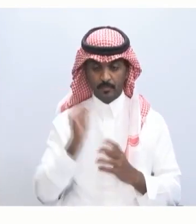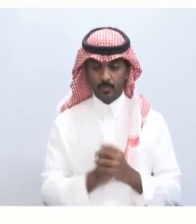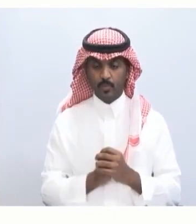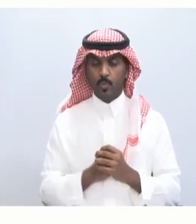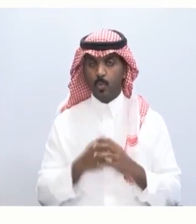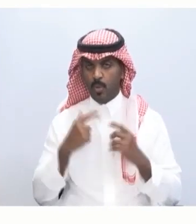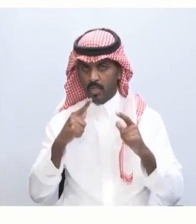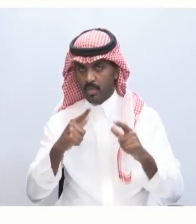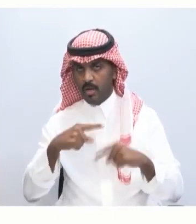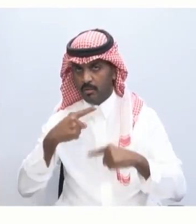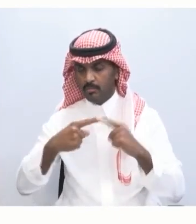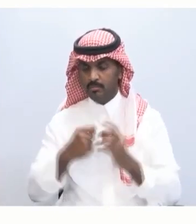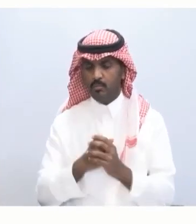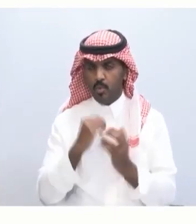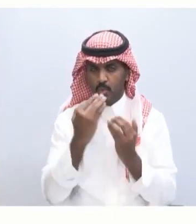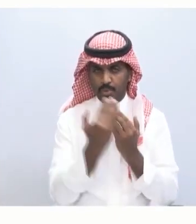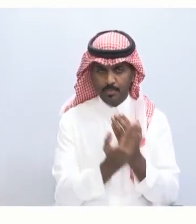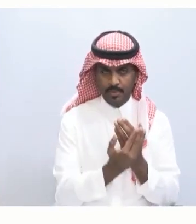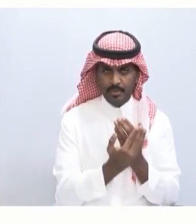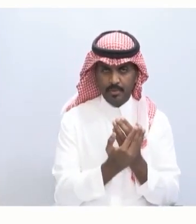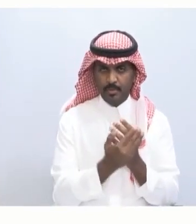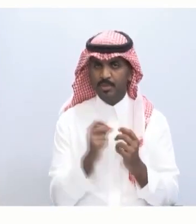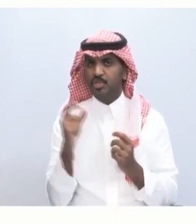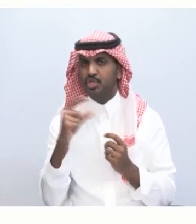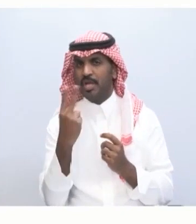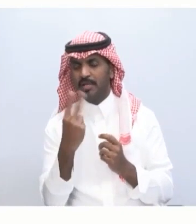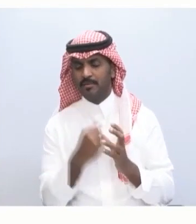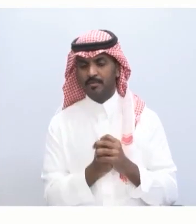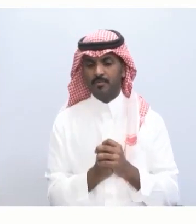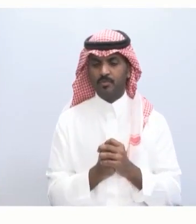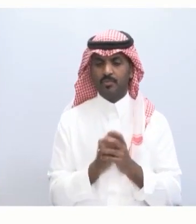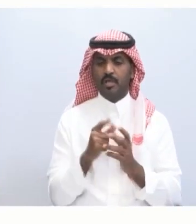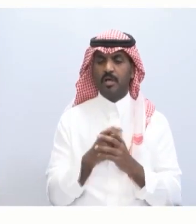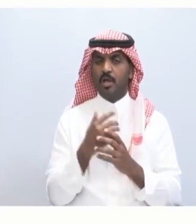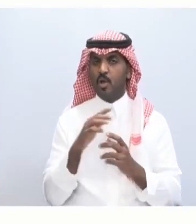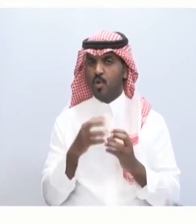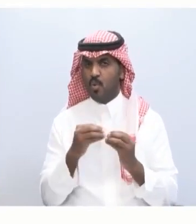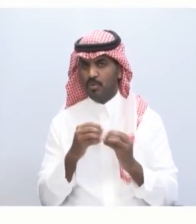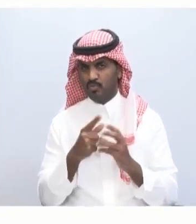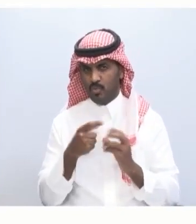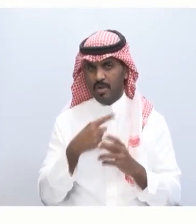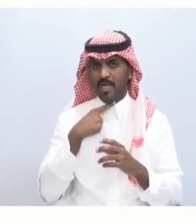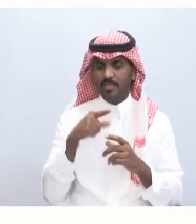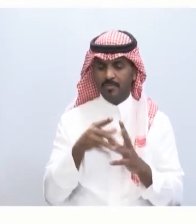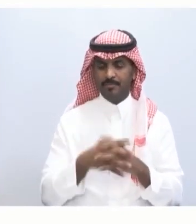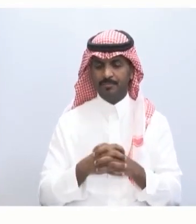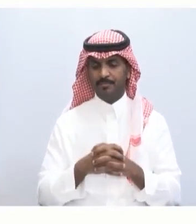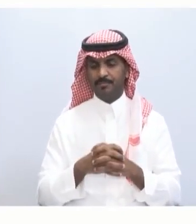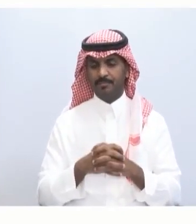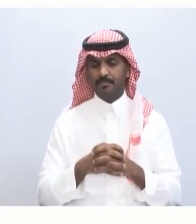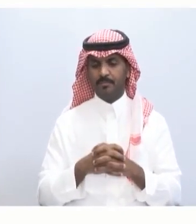وانطلق كان مختبئا لمده شهرين وانطلق نلاحظ اللون الاخضر وانطلاقه ابنائي وبنات